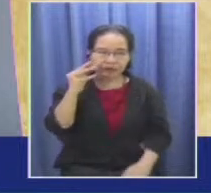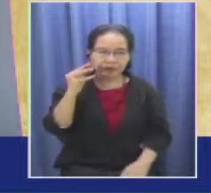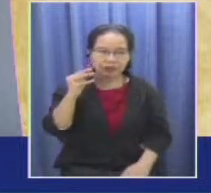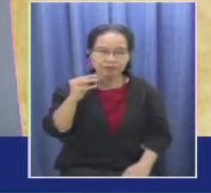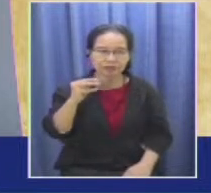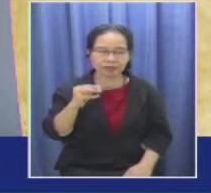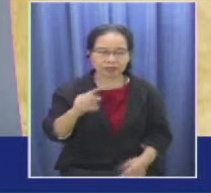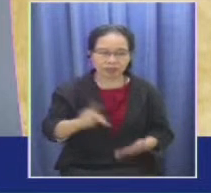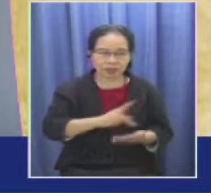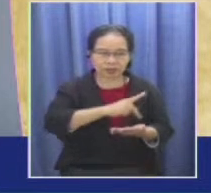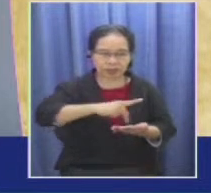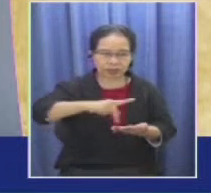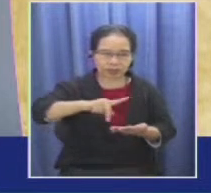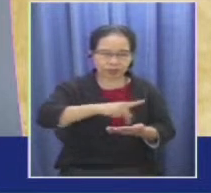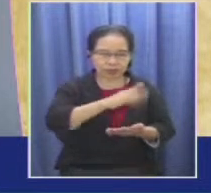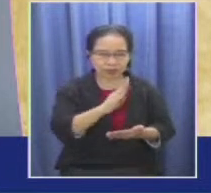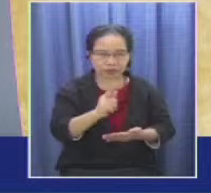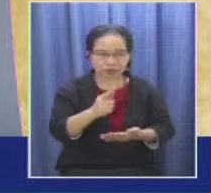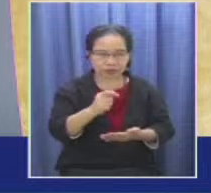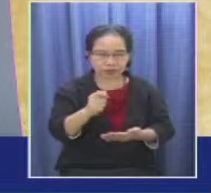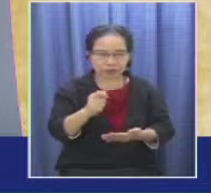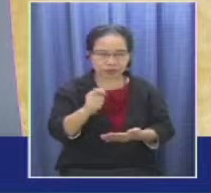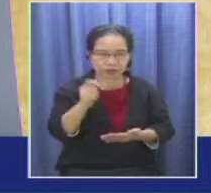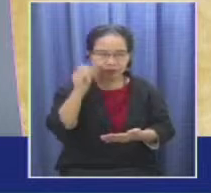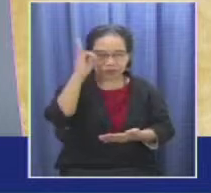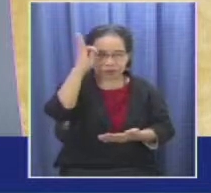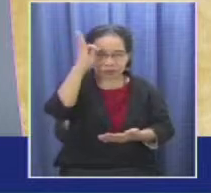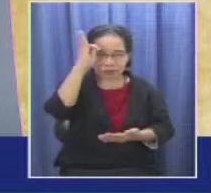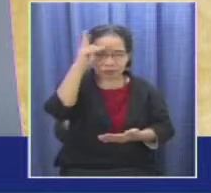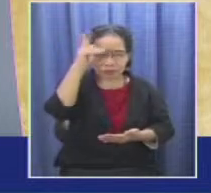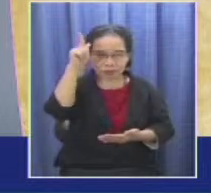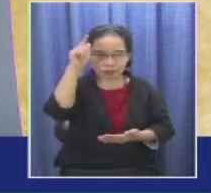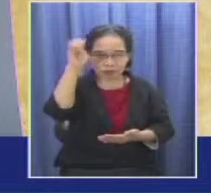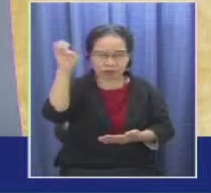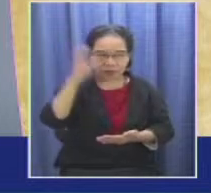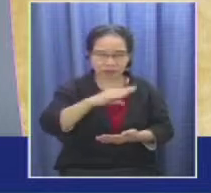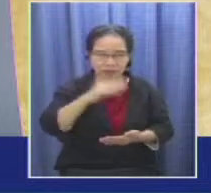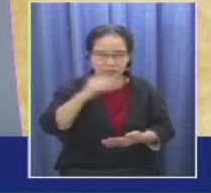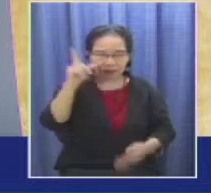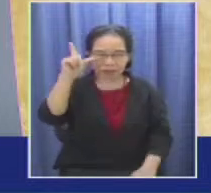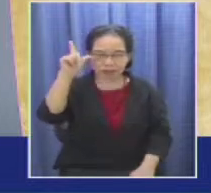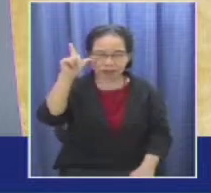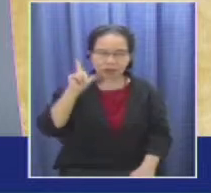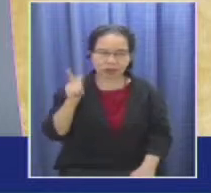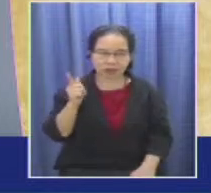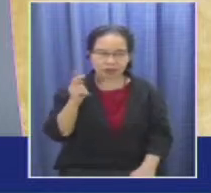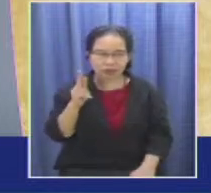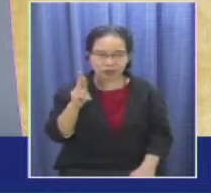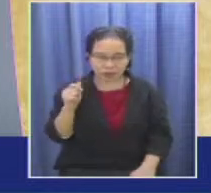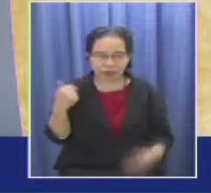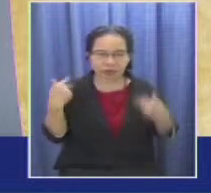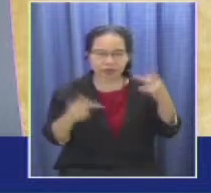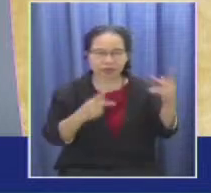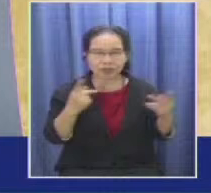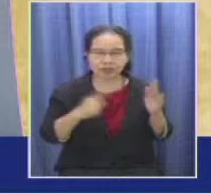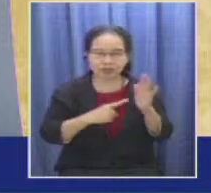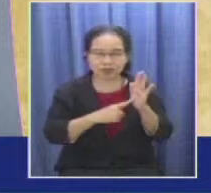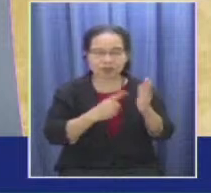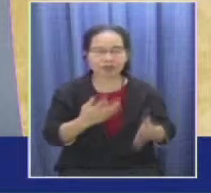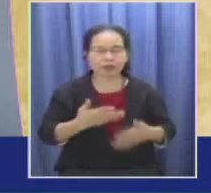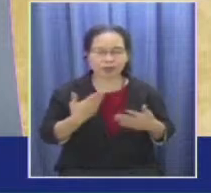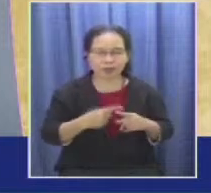mu tamfo. Omo na besia sum fidie yene de wakwe no balaktas na nwen sam enwoma mu